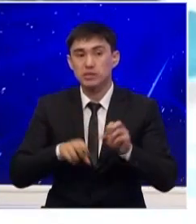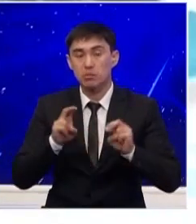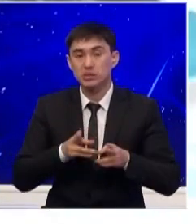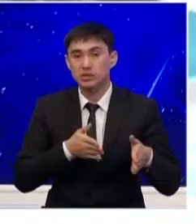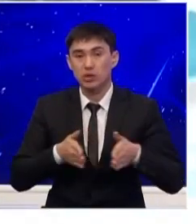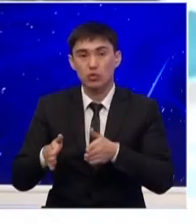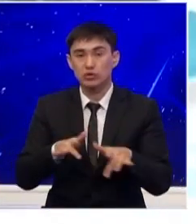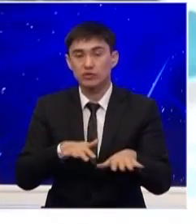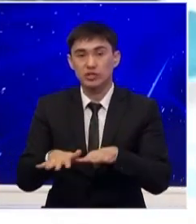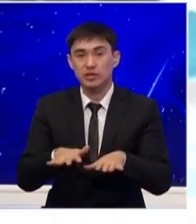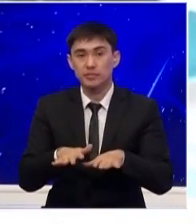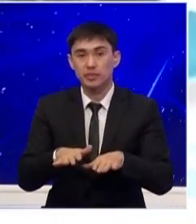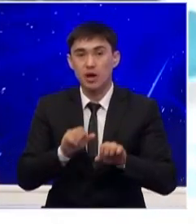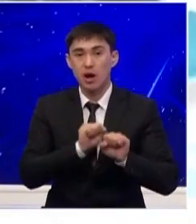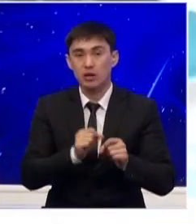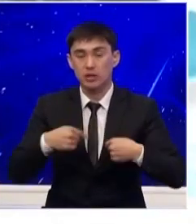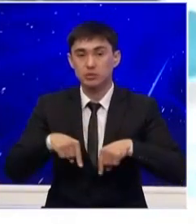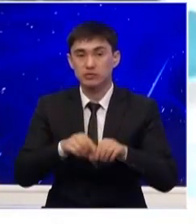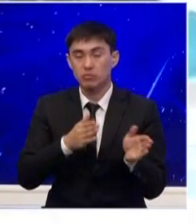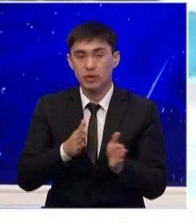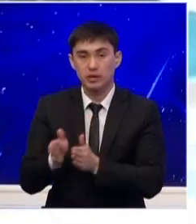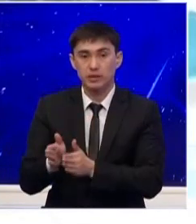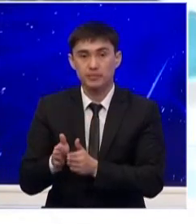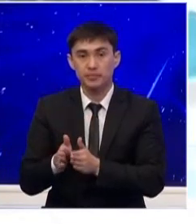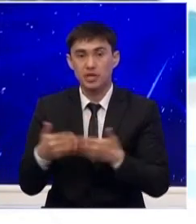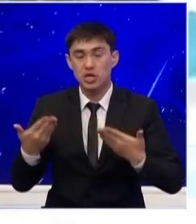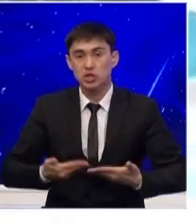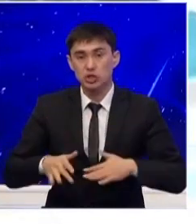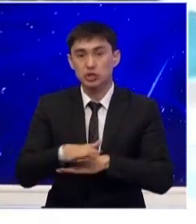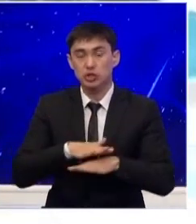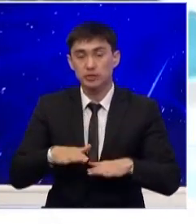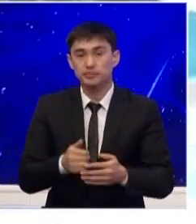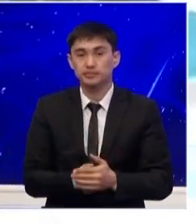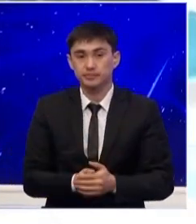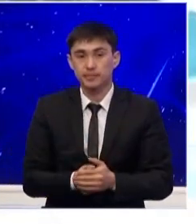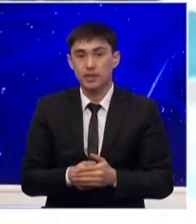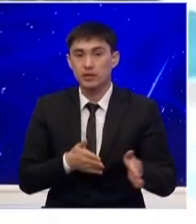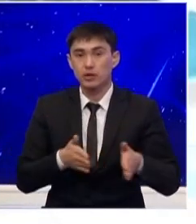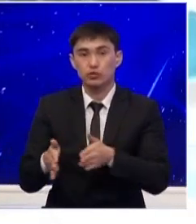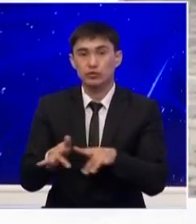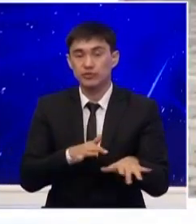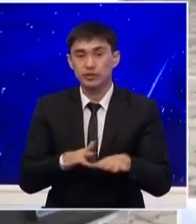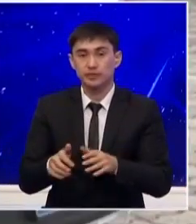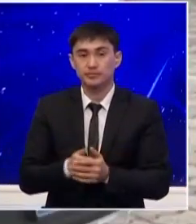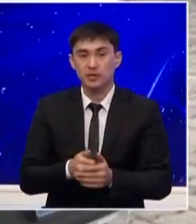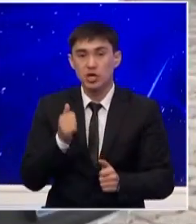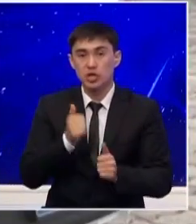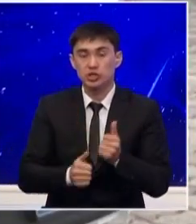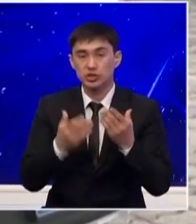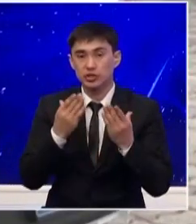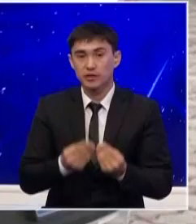движения, охрана общественного порядка, жителей и дорожного движения.